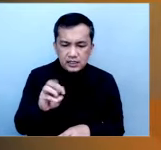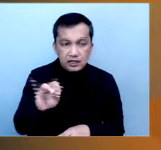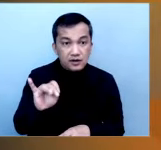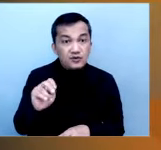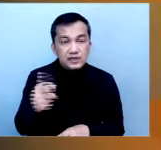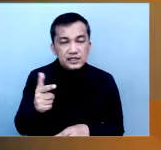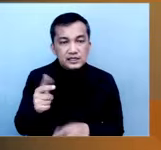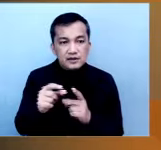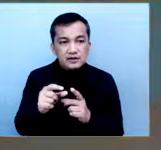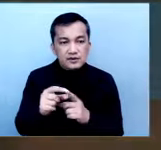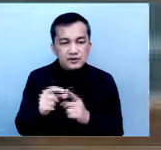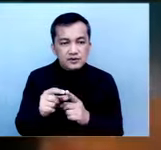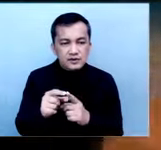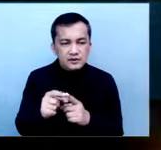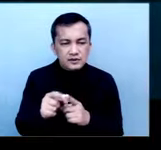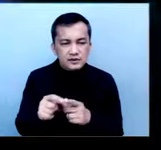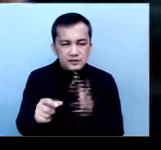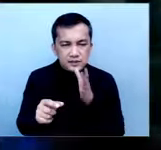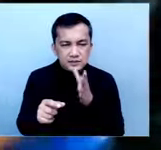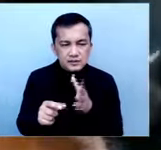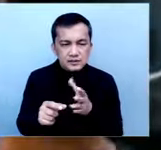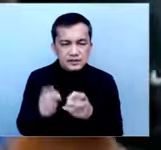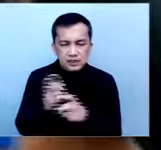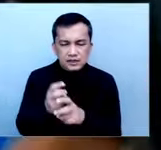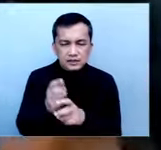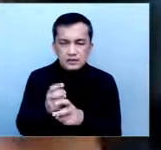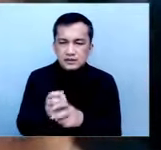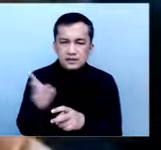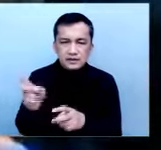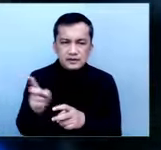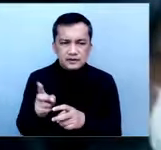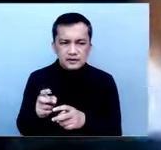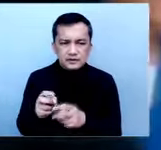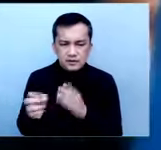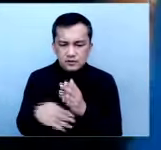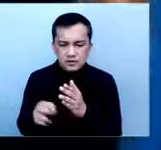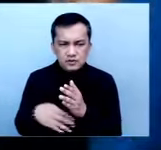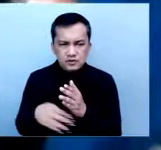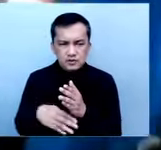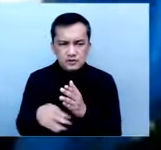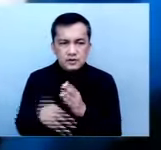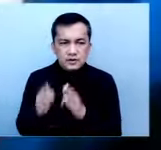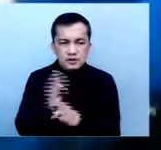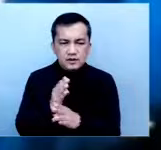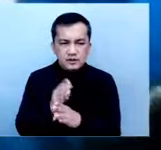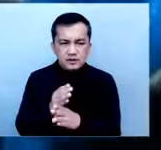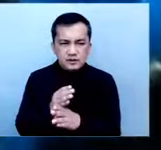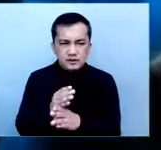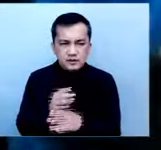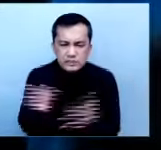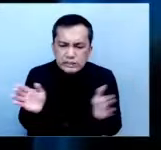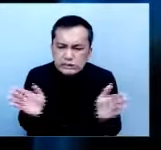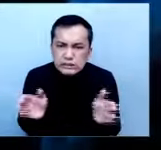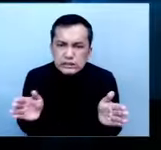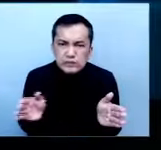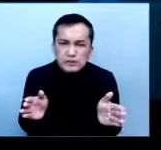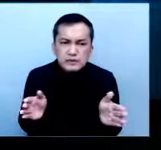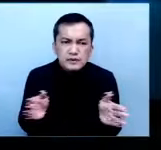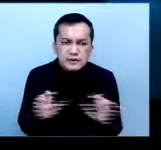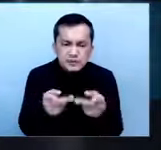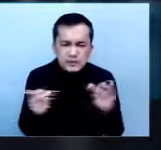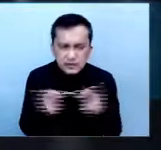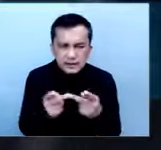baanong pong ating nanay. Ang hirap po kasi habang mabilis po ang takbo ng bus, tas sobrang sige pa po ng ating lugar,